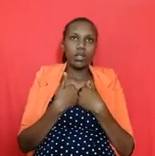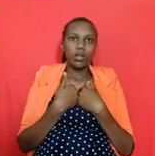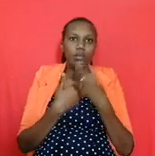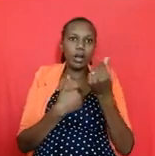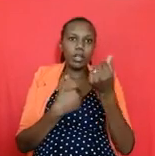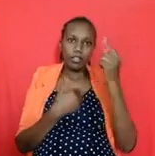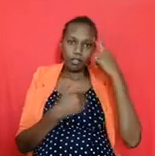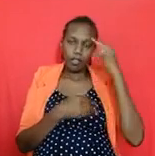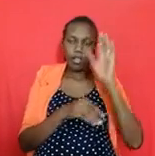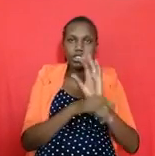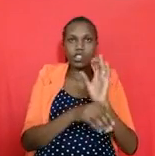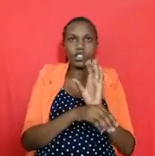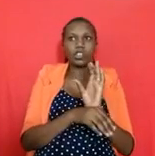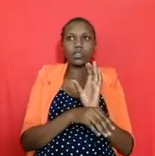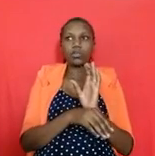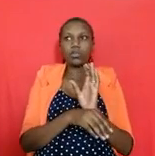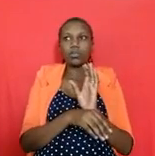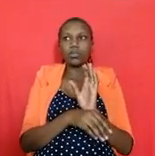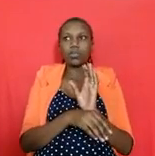kanitha